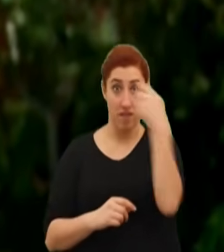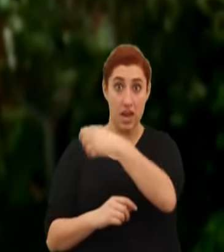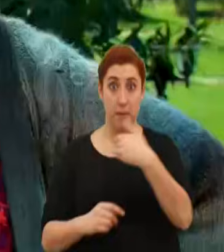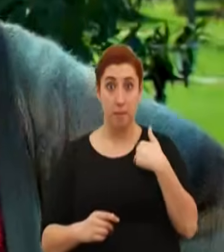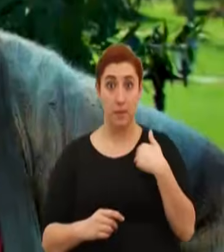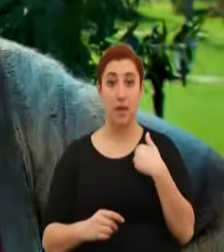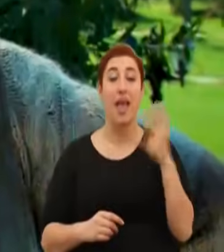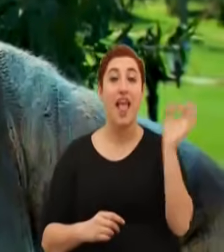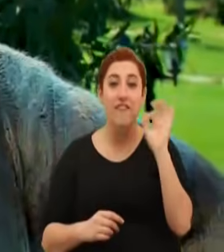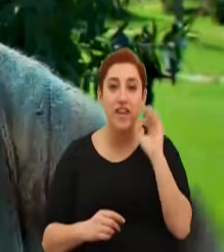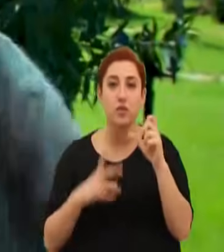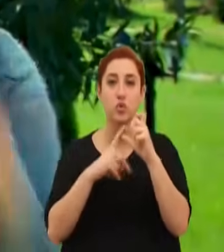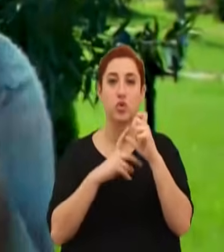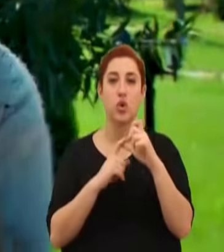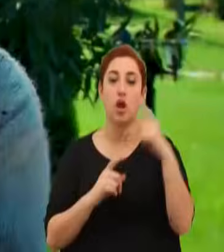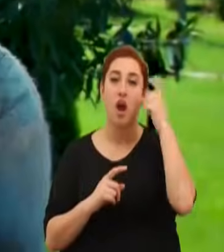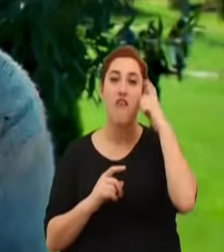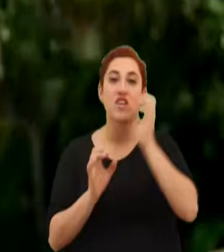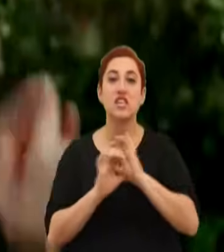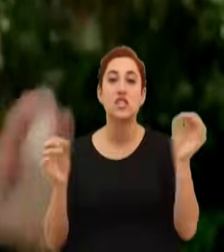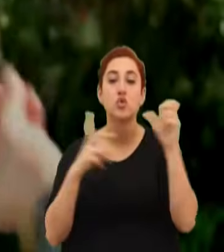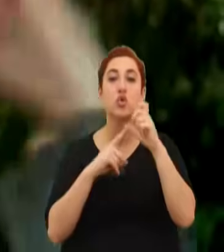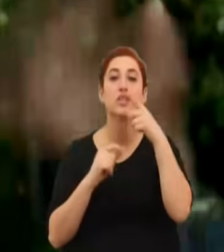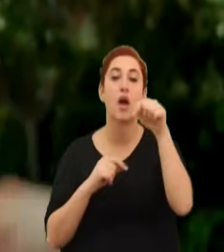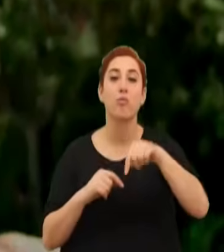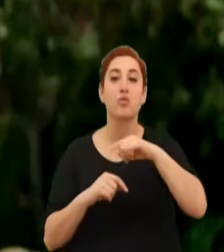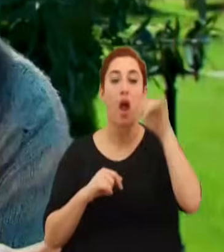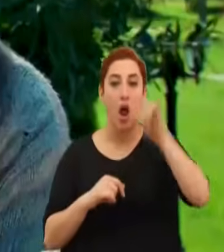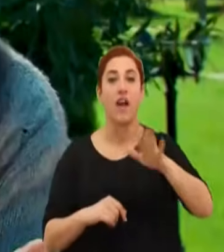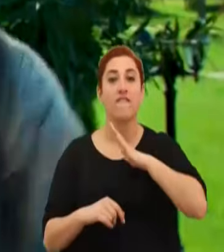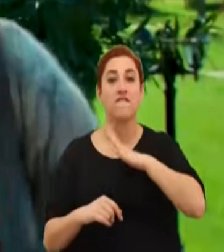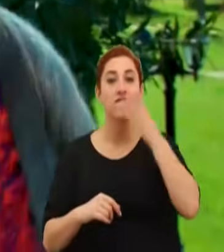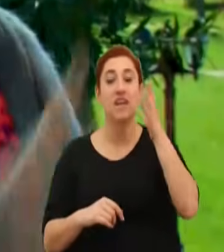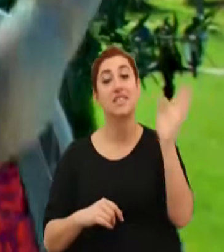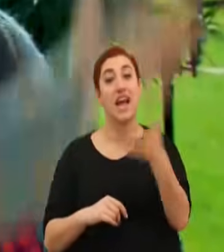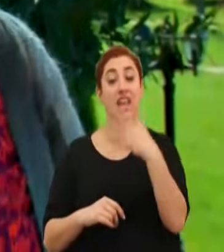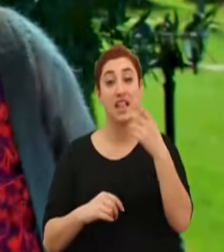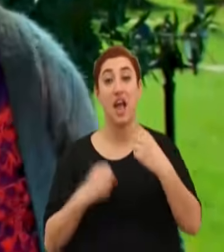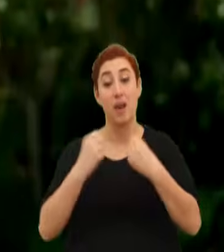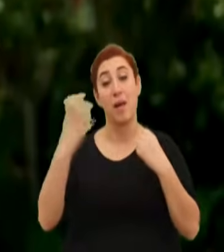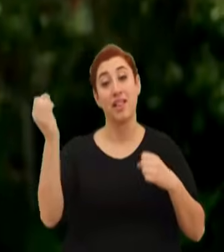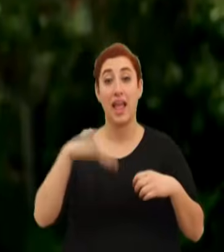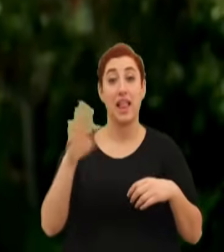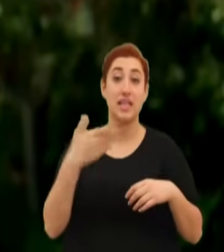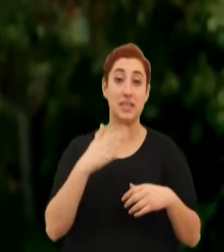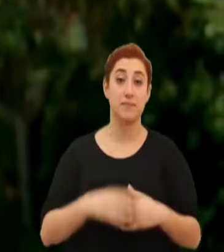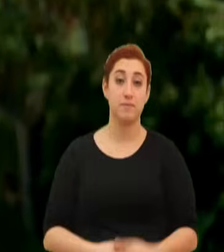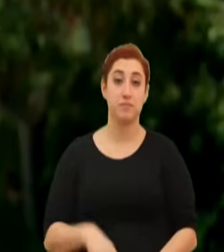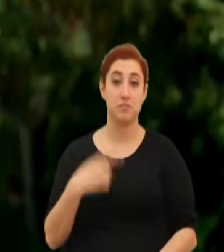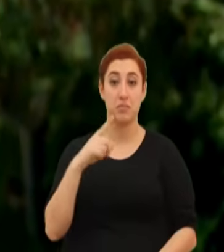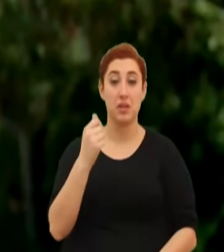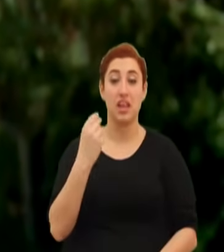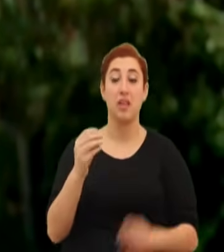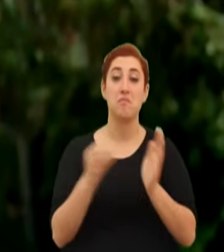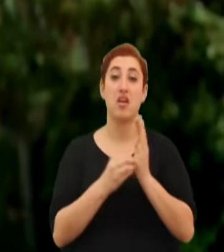gidecek yani? Evet Şükrü. Kafasız Şükrü. Sen bunları hak ediyorsun çünkü. Hadi koş git arabayı al gel hadi. 1.000 lira da